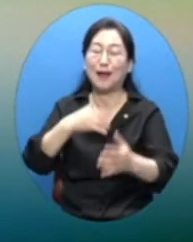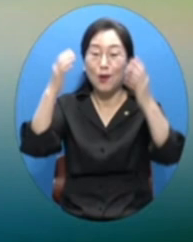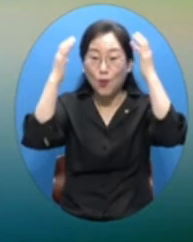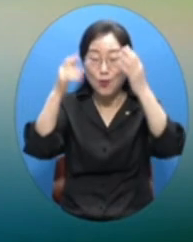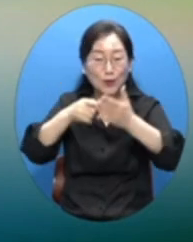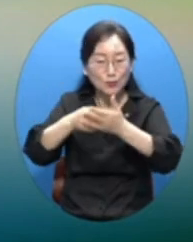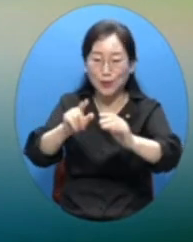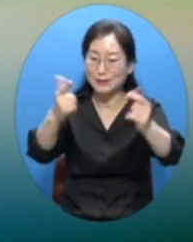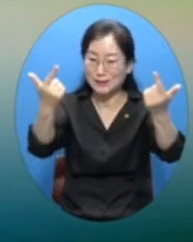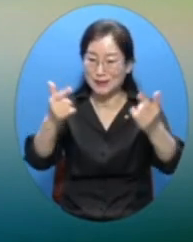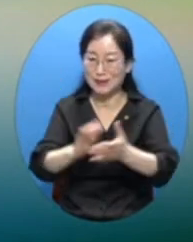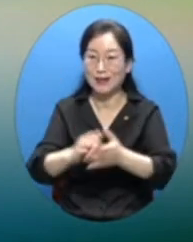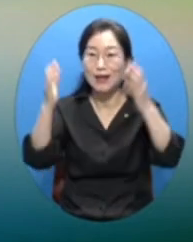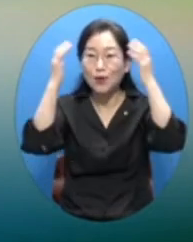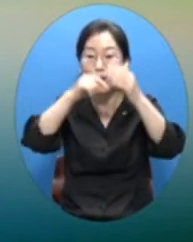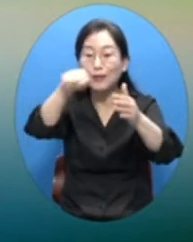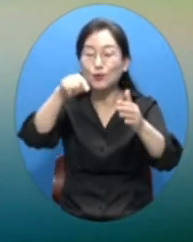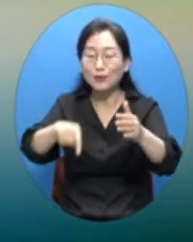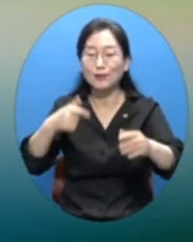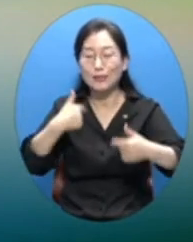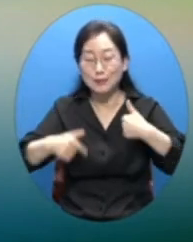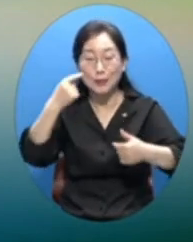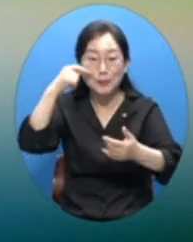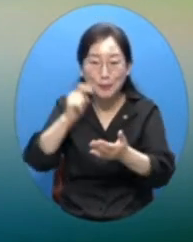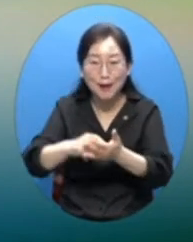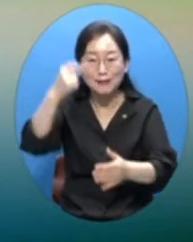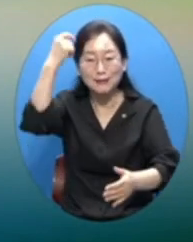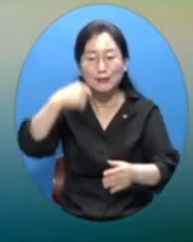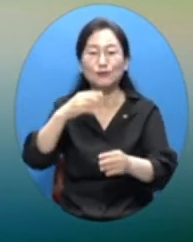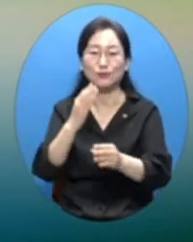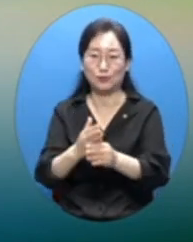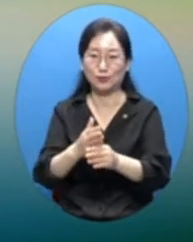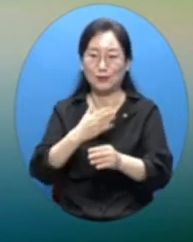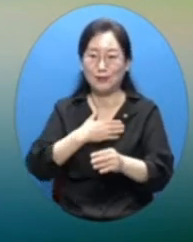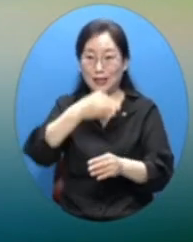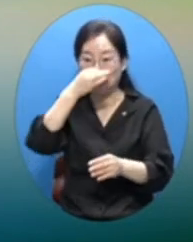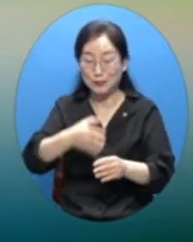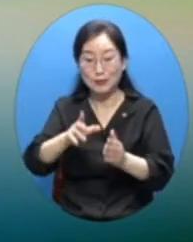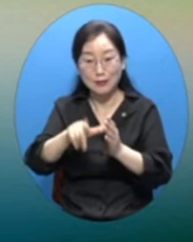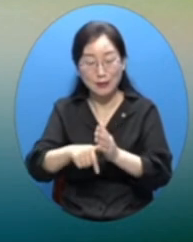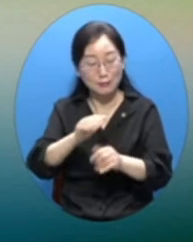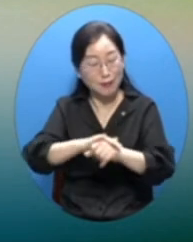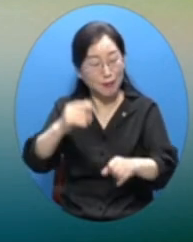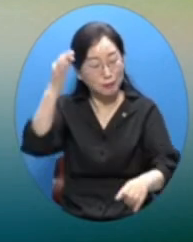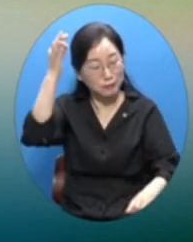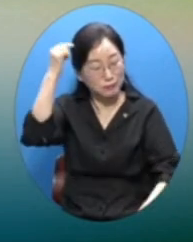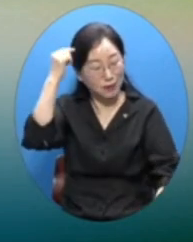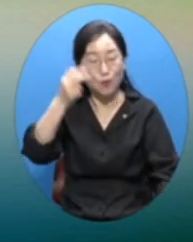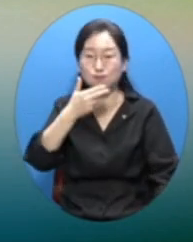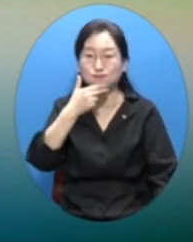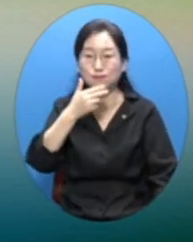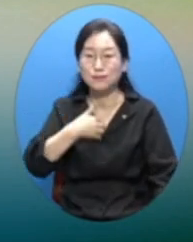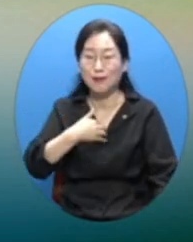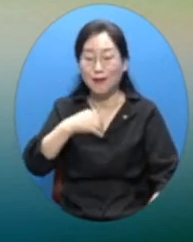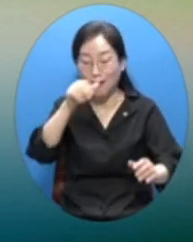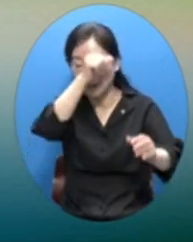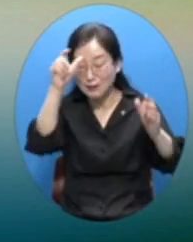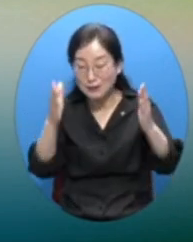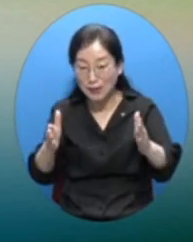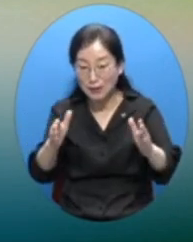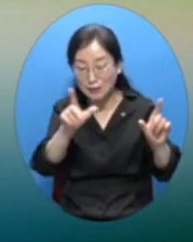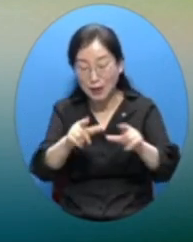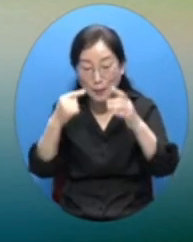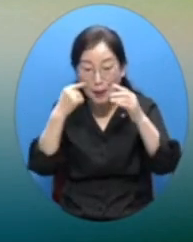극복하지 않았어요. 고난 속에서 기쁨을 찾아 느끼는 중이죠. 저는 힘든 순간들이 잘 기억나지 않아요. 제 인생에는 행복한